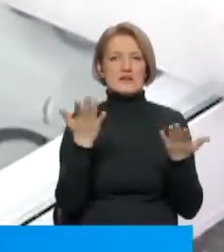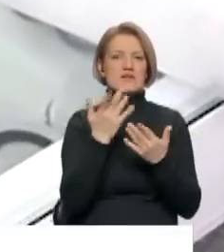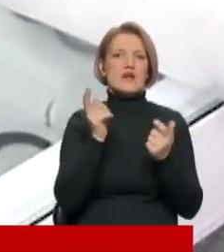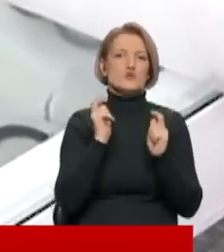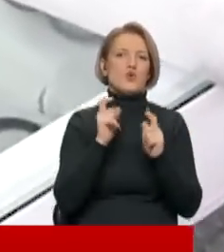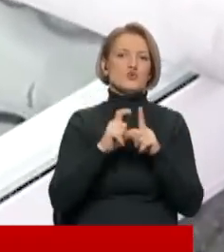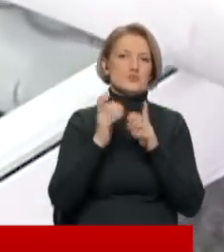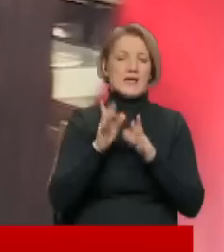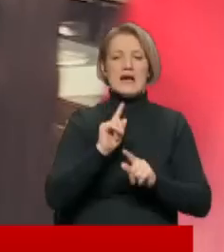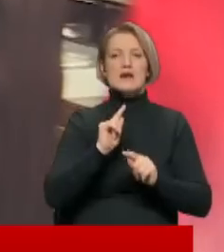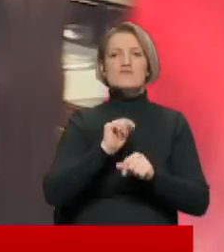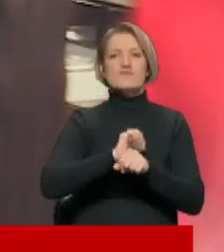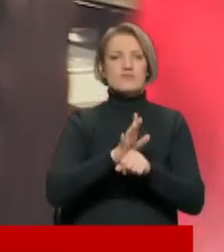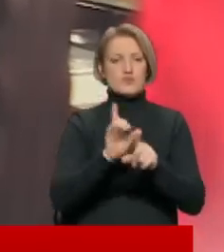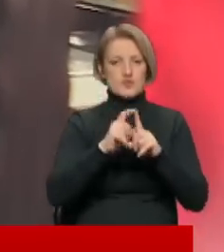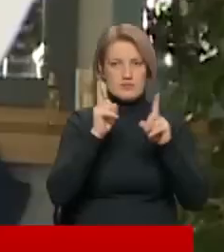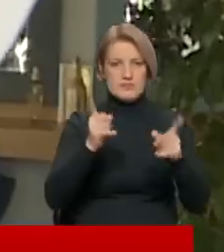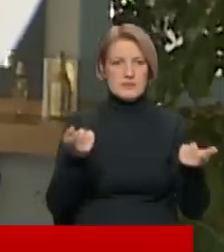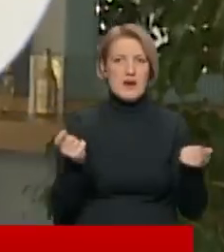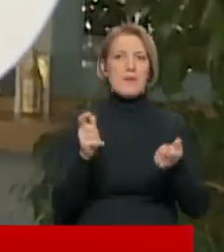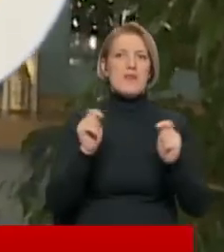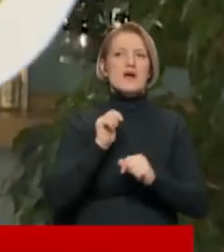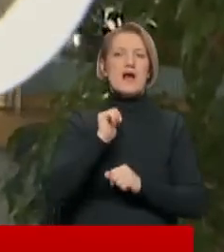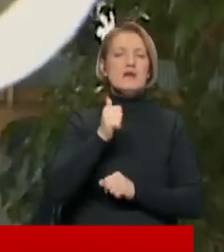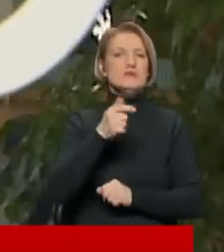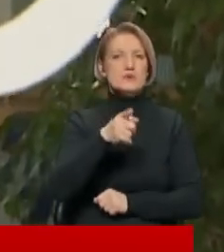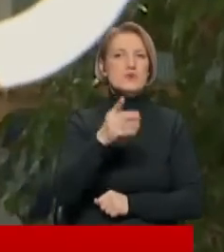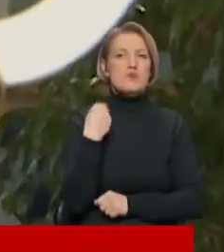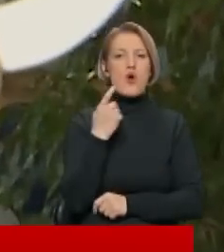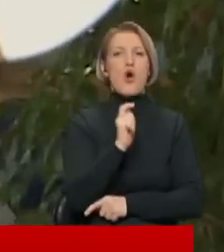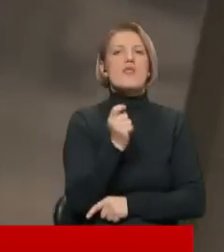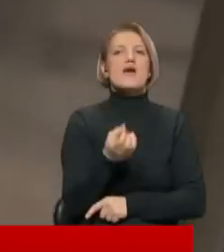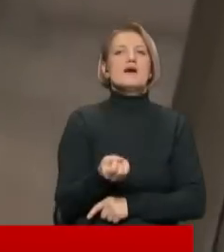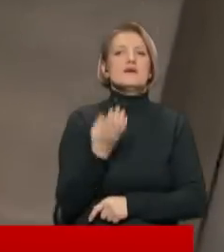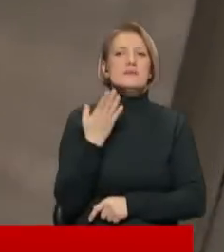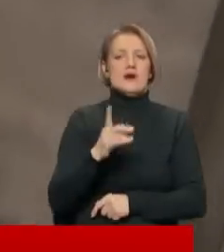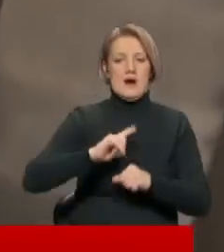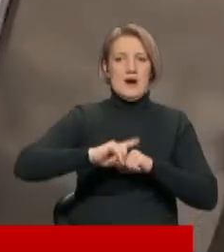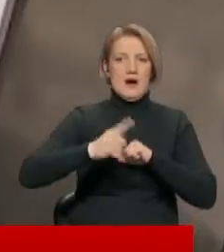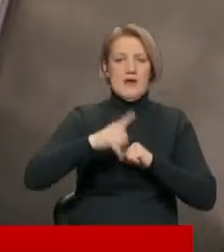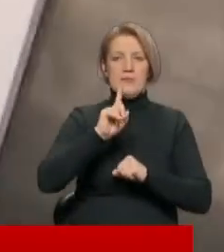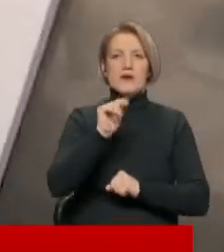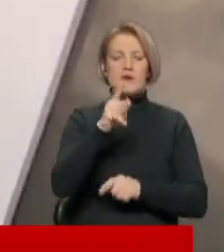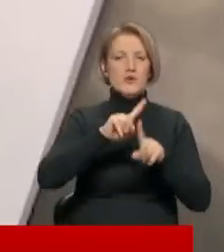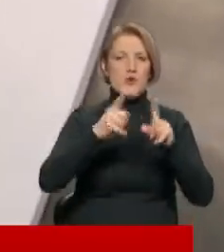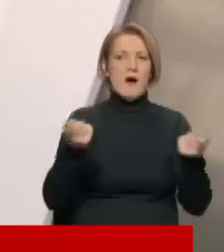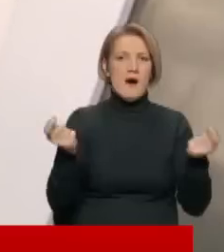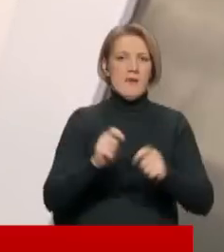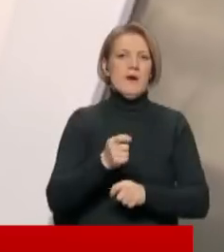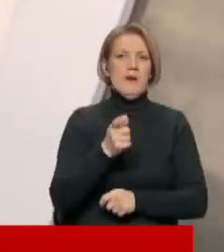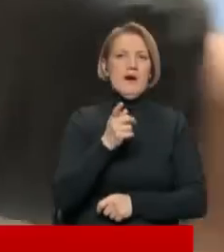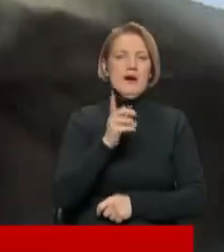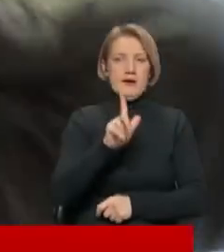zordaydı salgın döneminde kapalı kaldıkları günlerin borcunu ödeyememişken Haftada bir gün dükkanlarını kapatmaları